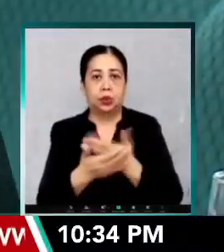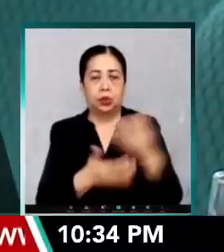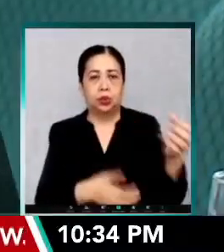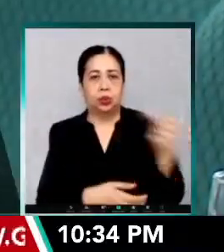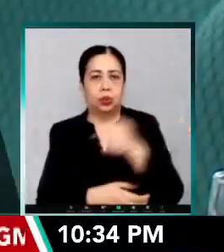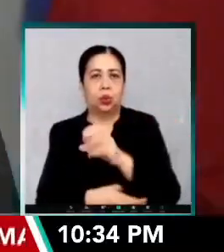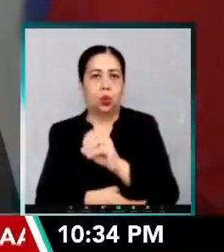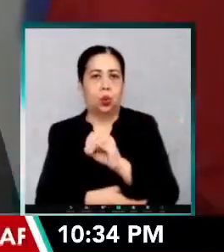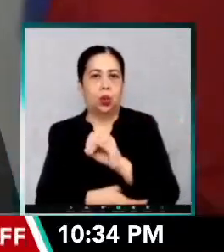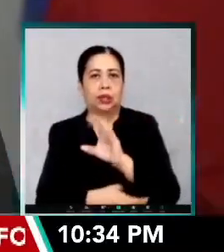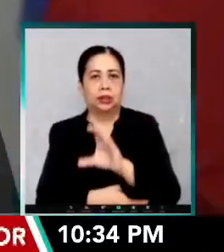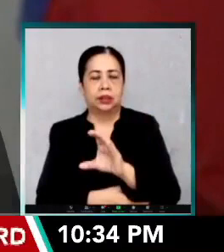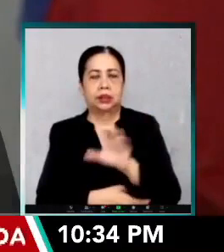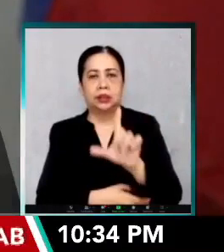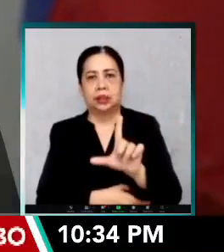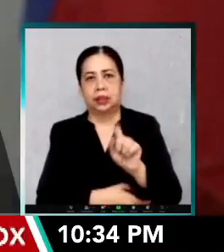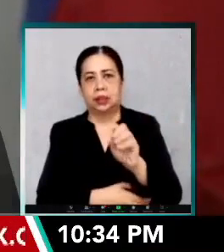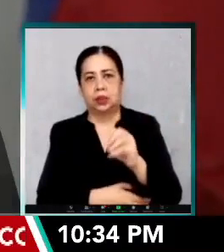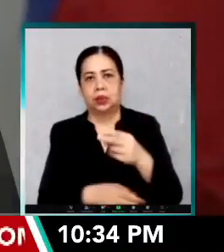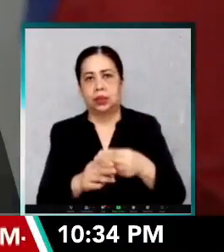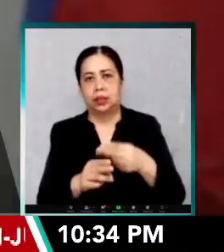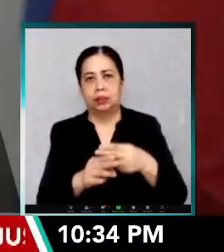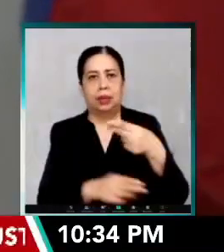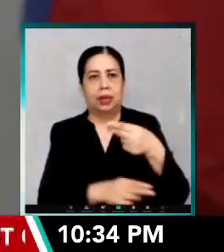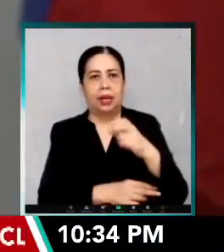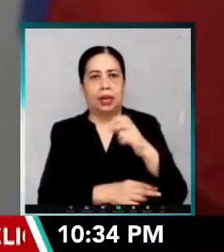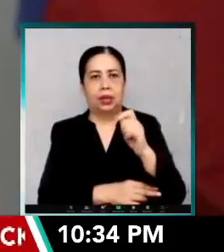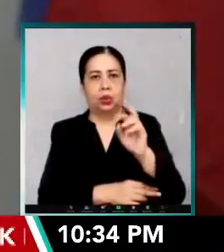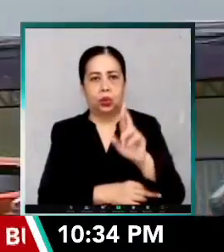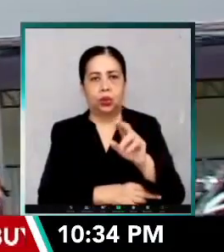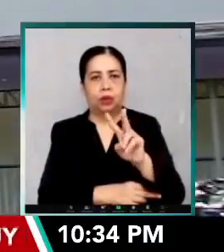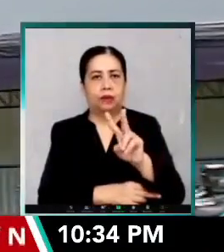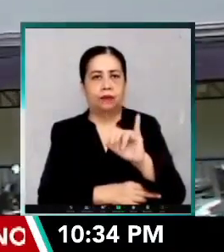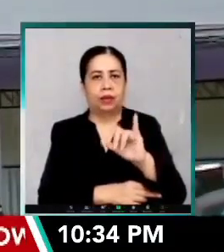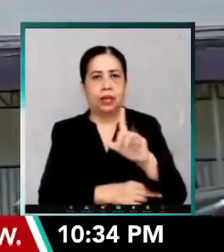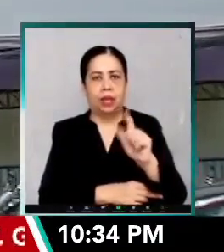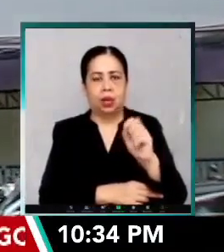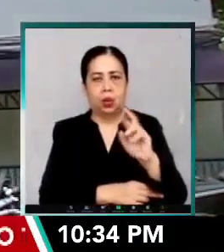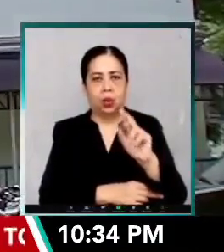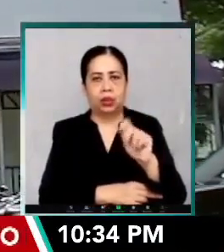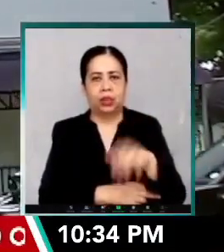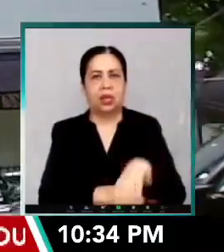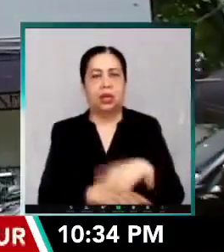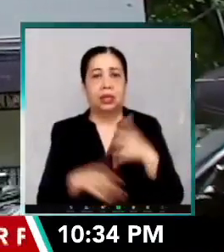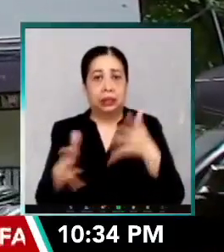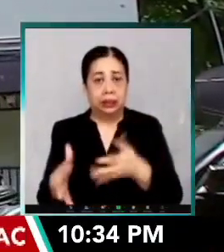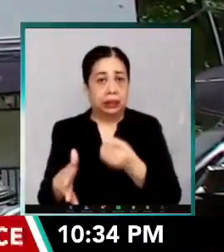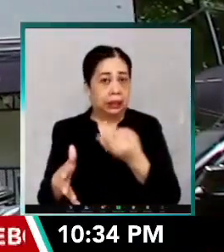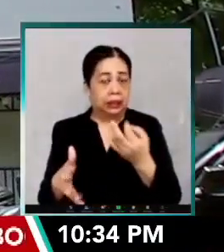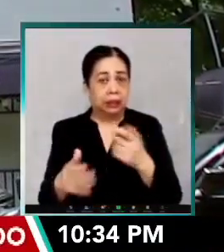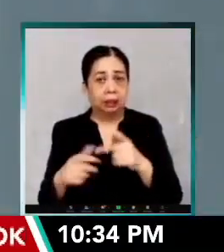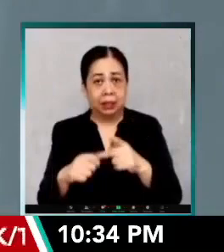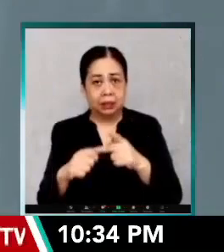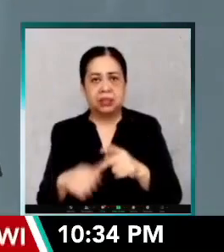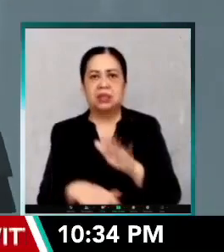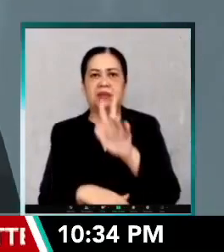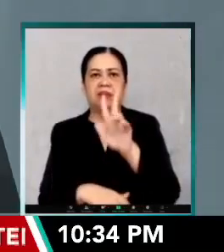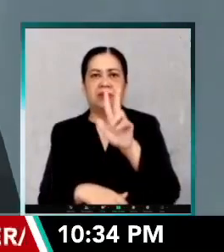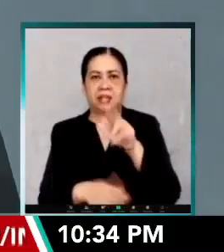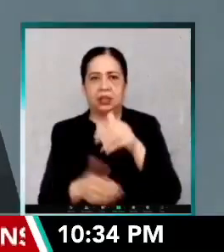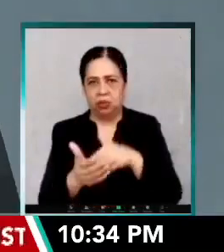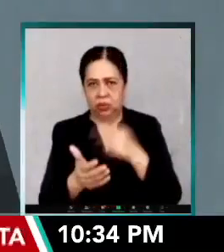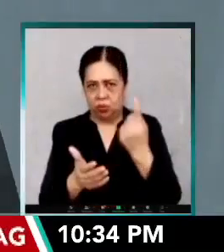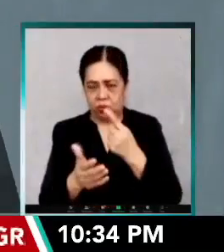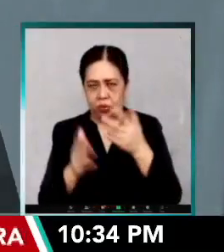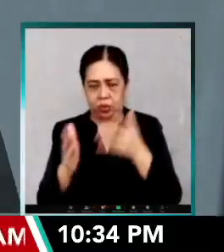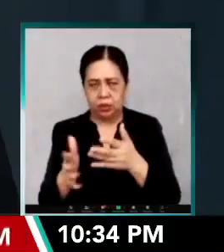ng LTO na si Hector Villacorta, nasa 53,000 na lang ang stock ng mga plastic license cards. Mainam daw